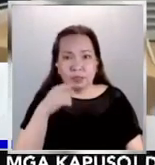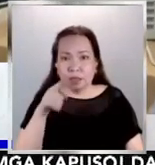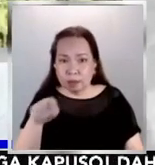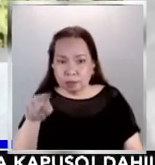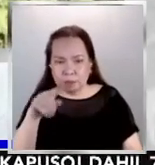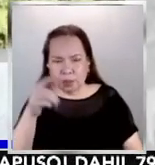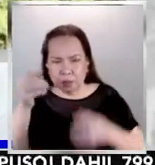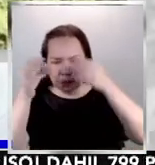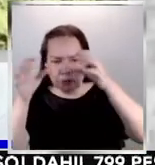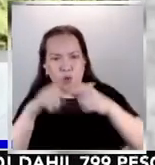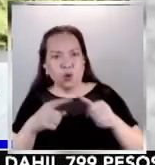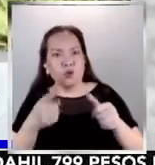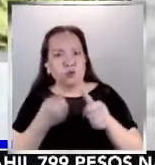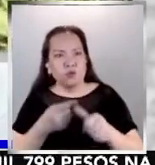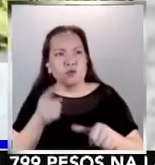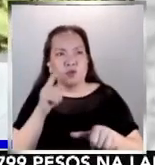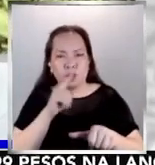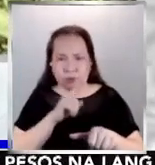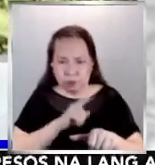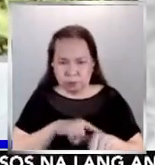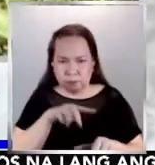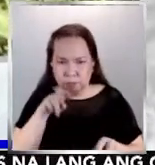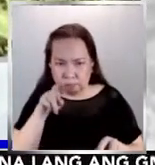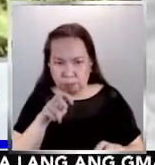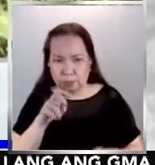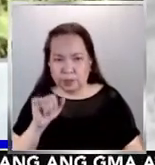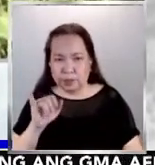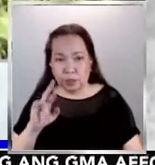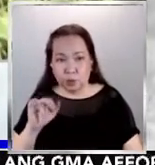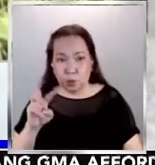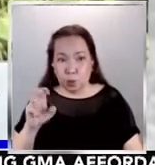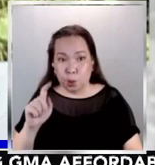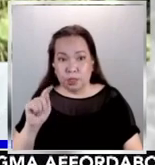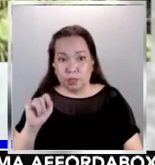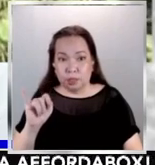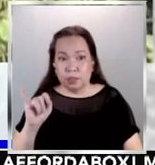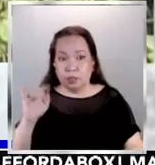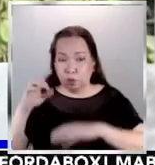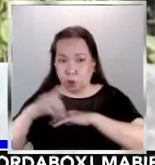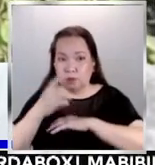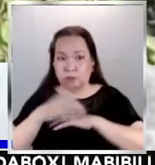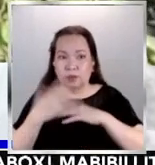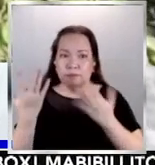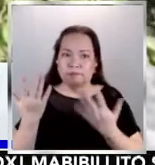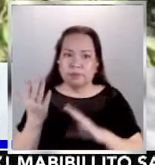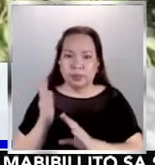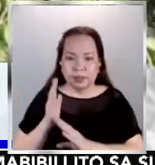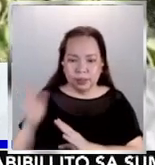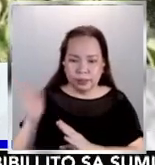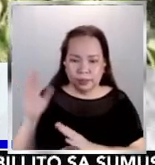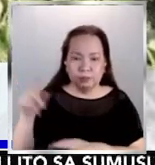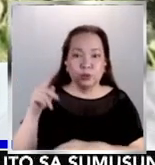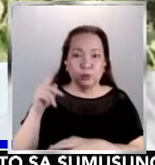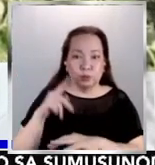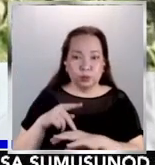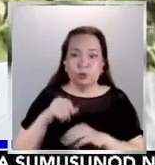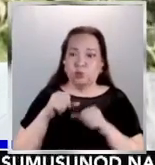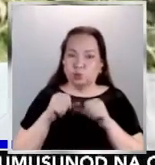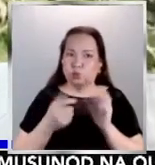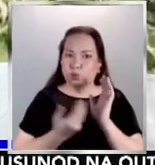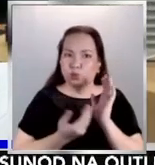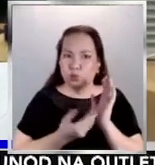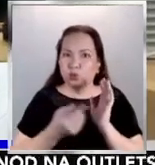namataan ang Irrawaddy dolphin sa silangang bahagi ng Pilipinas. Patunay raw si CALAB na posibleng marami pang